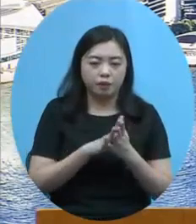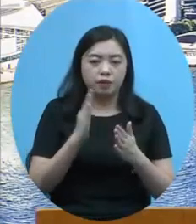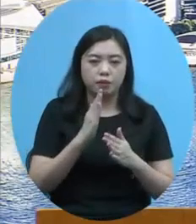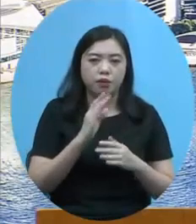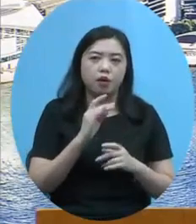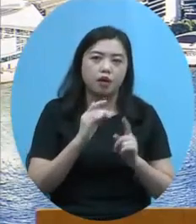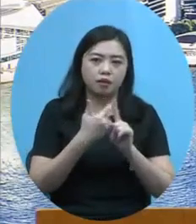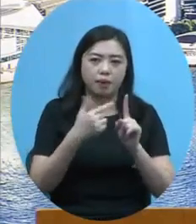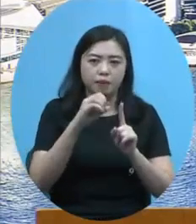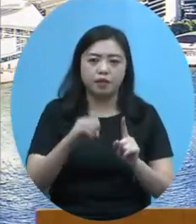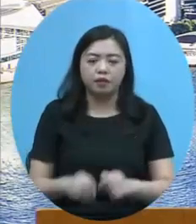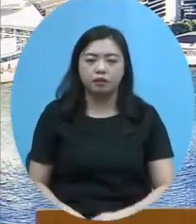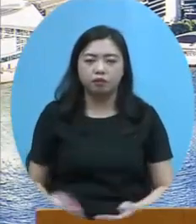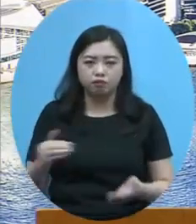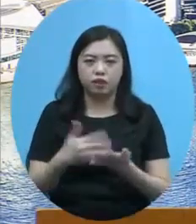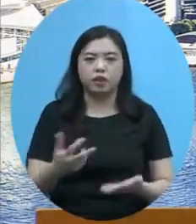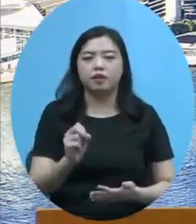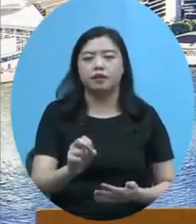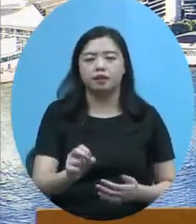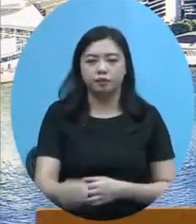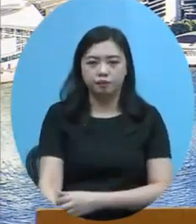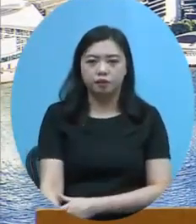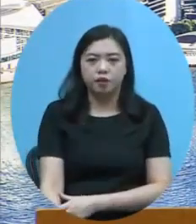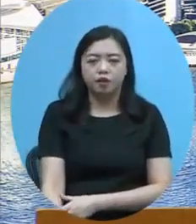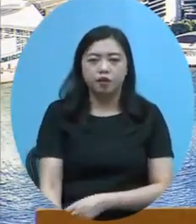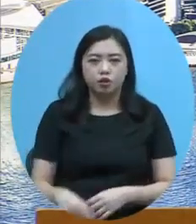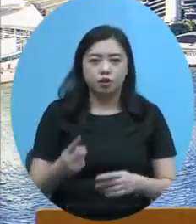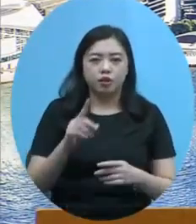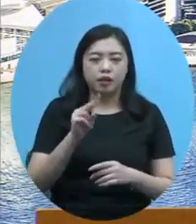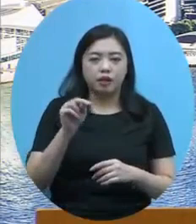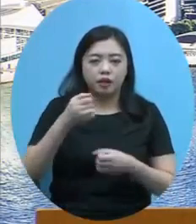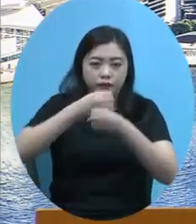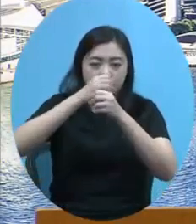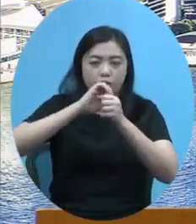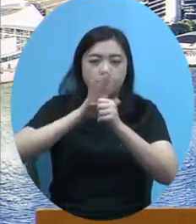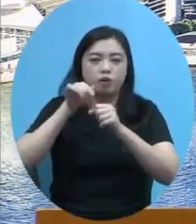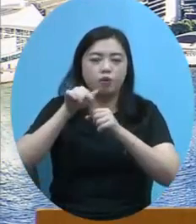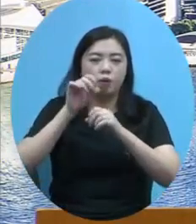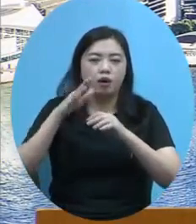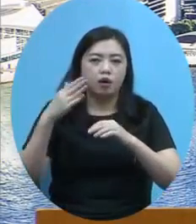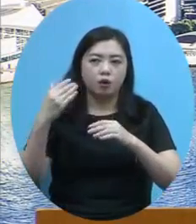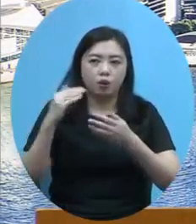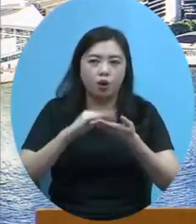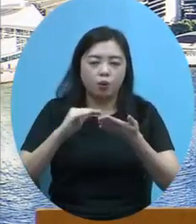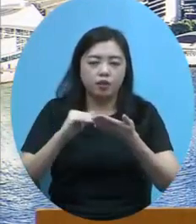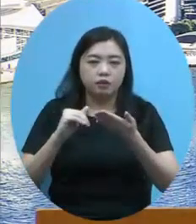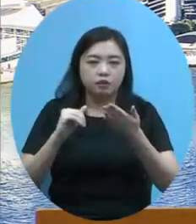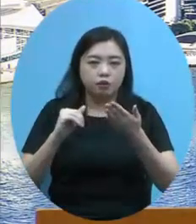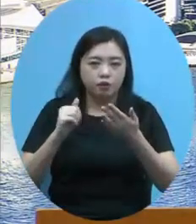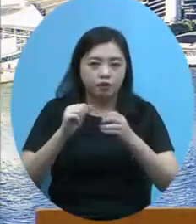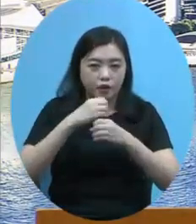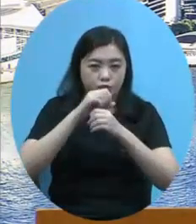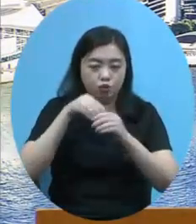是18%左右到目前為止。在基因分析方面，公共衛生化驗服務處昨天就是新增